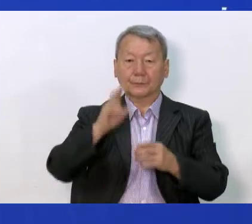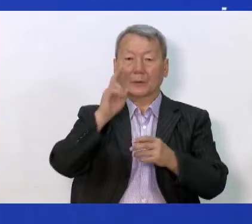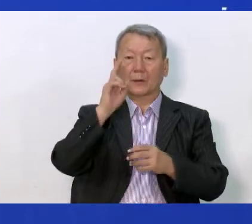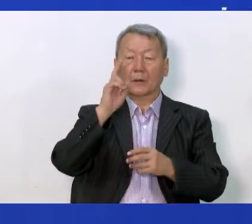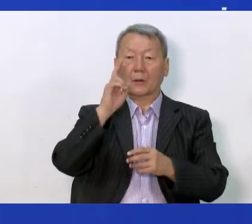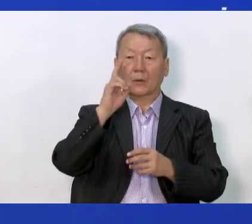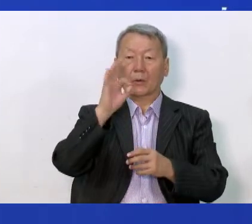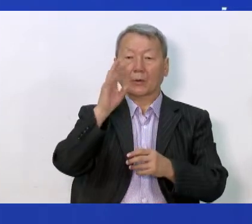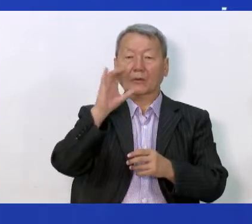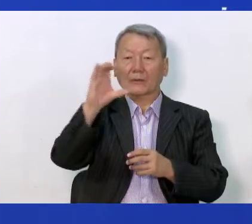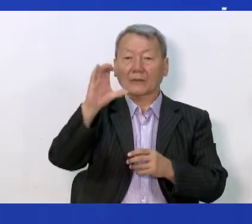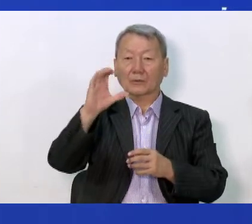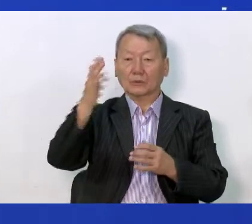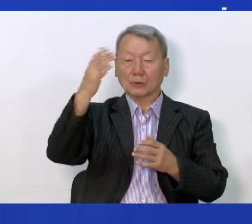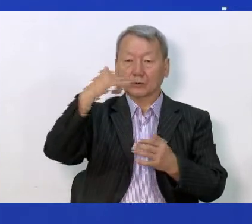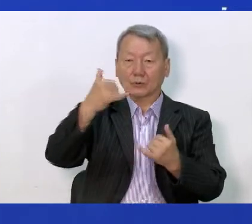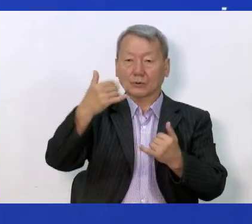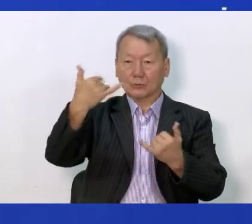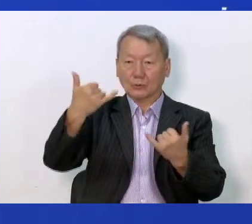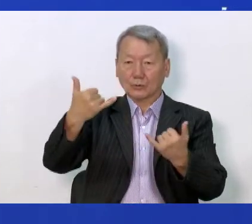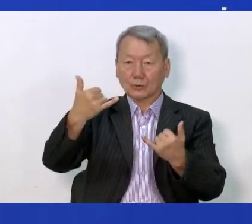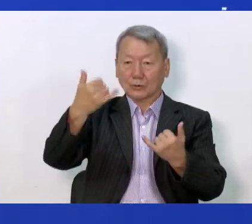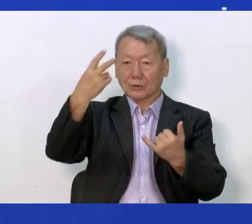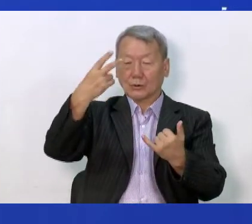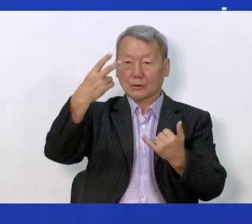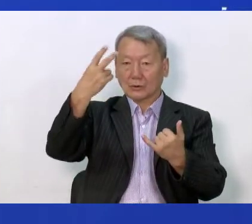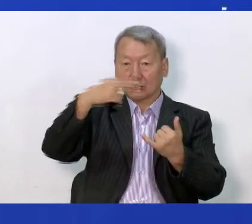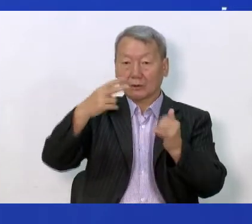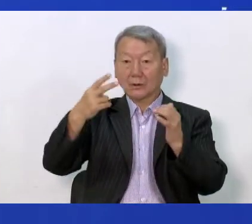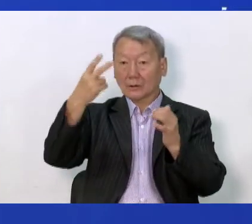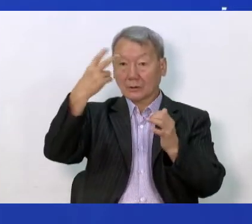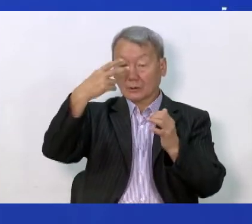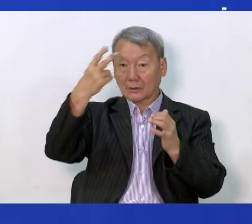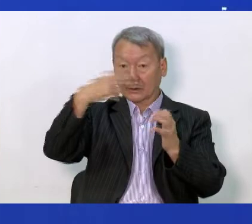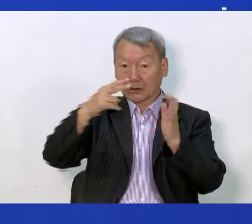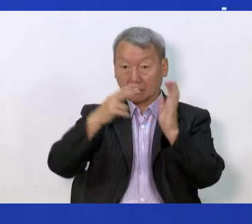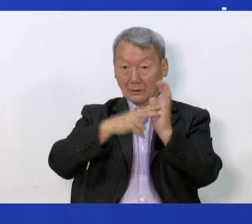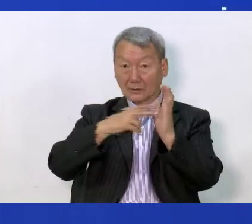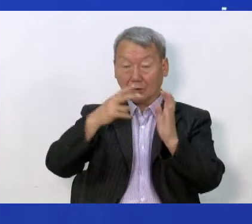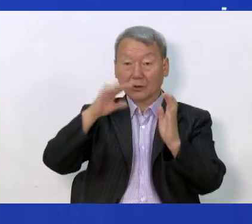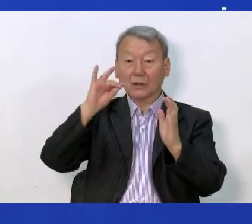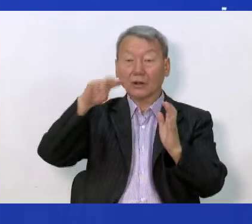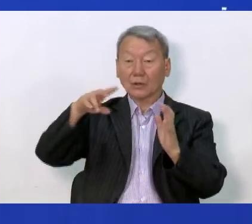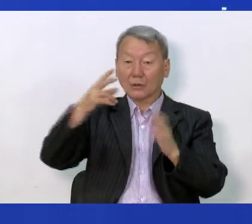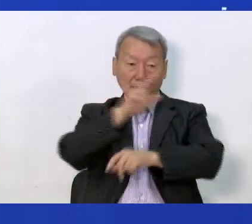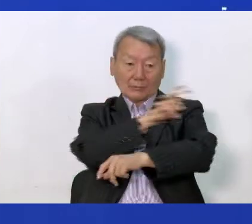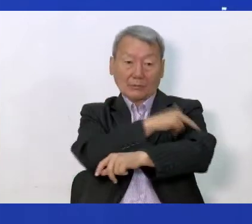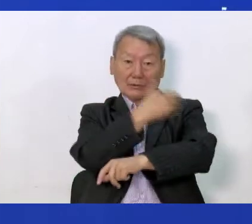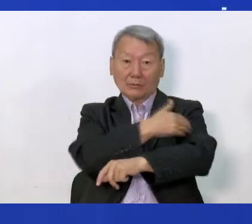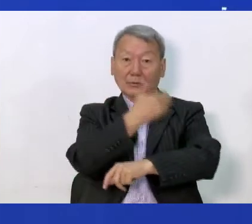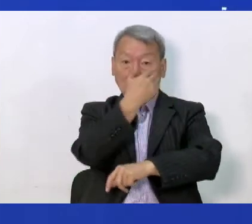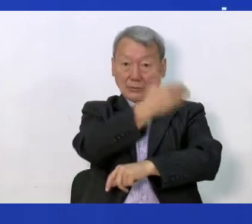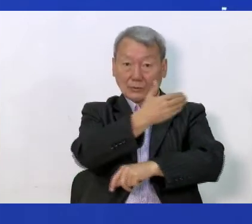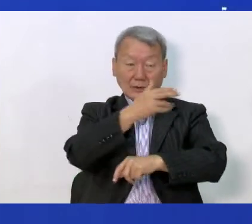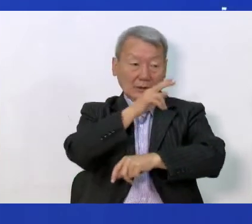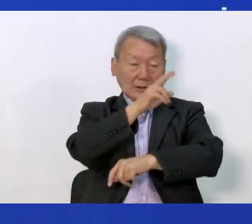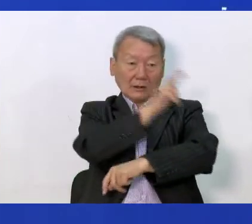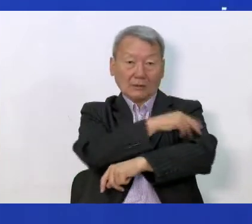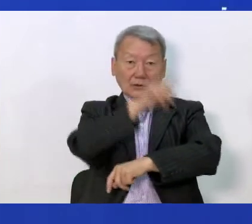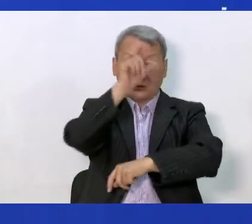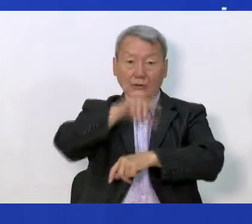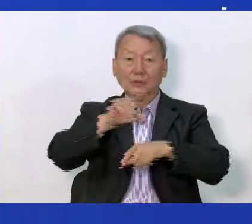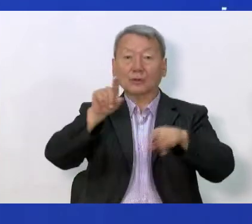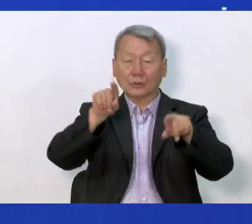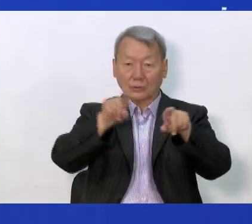COVID-19 илдети 27 июль 2020 жылга карата медициналык кызматкерлердин арасында дагы